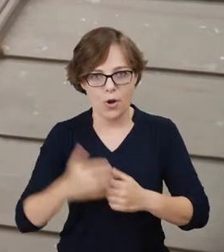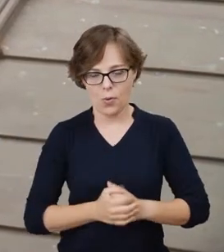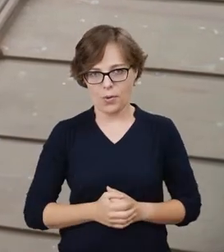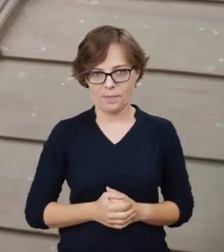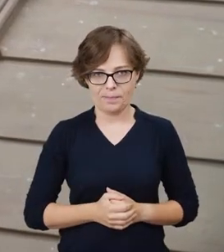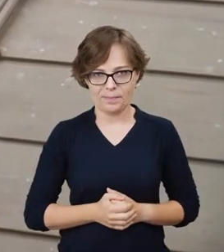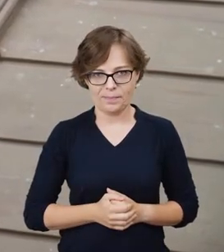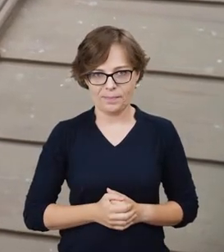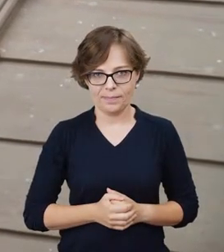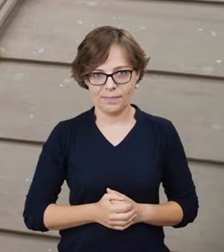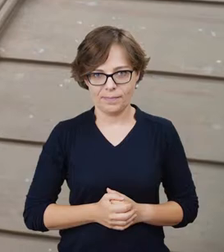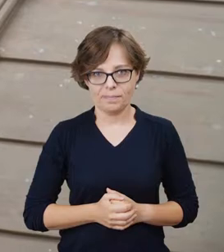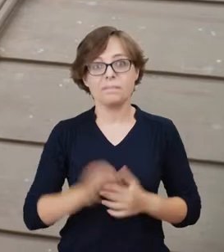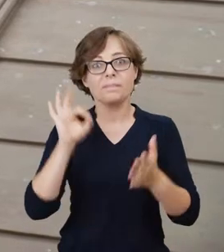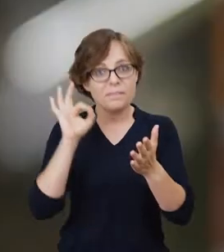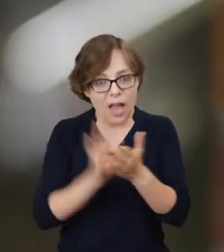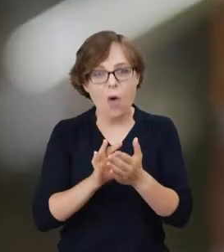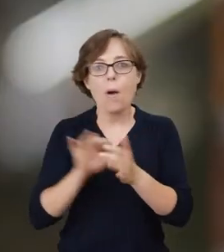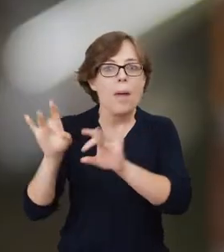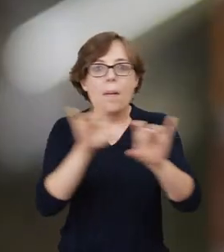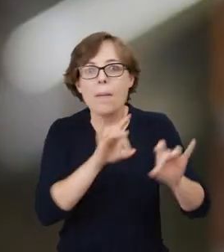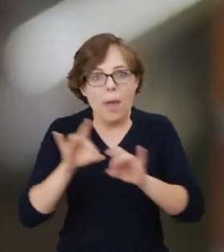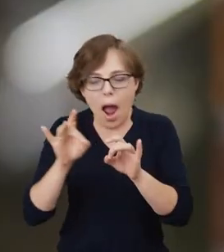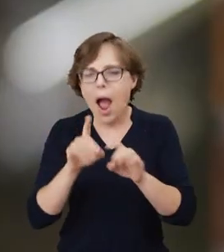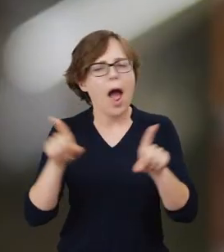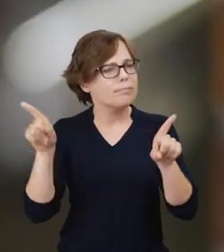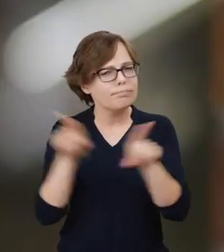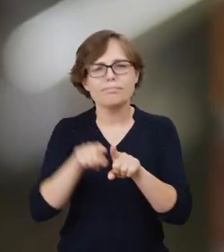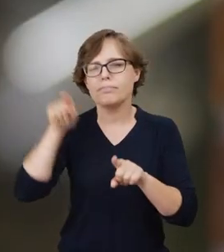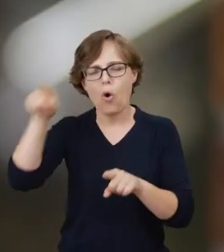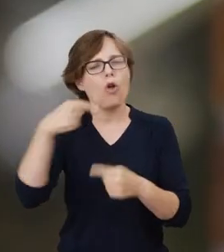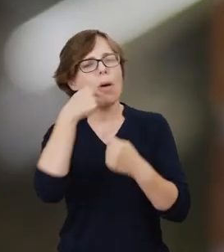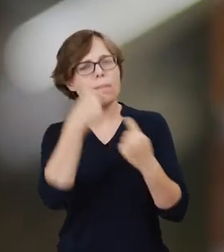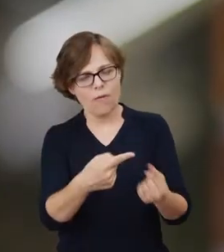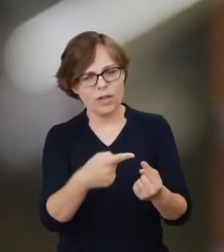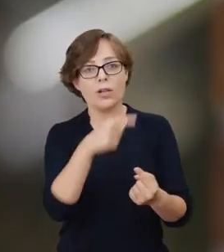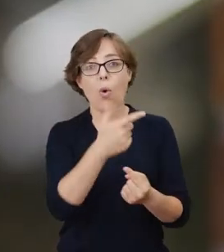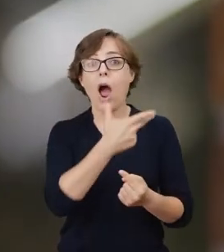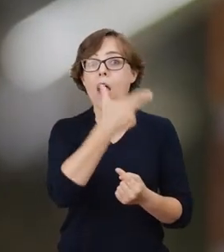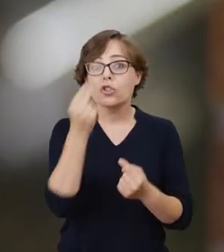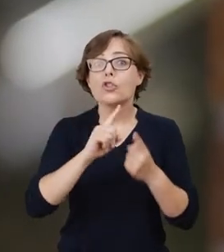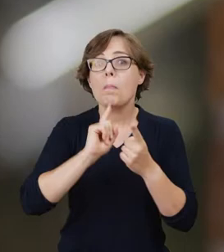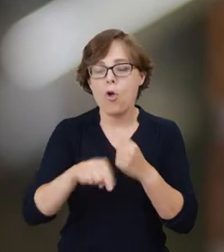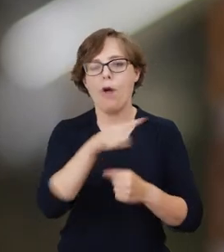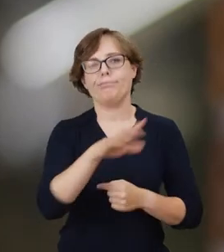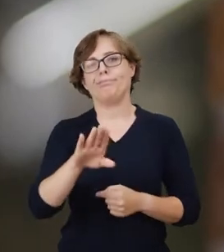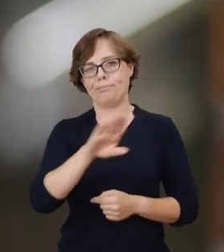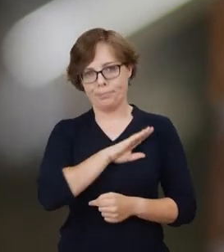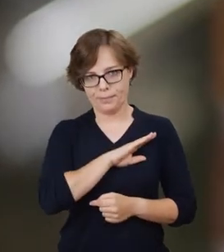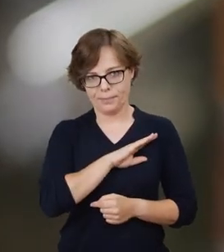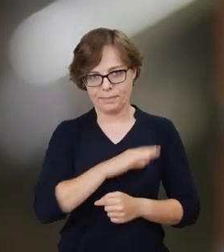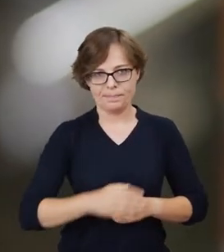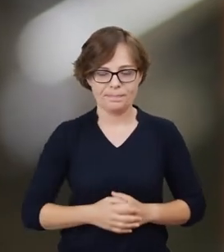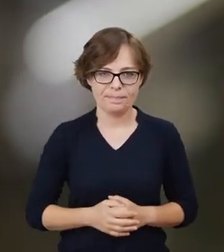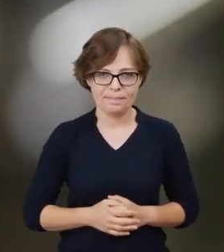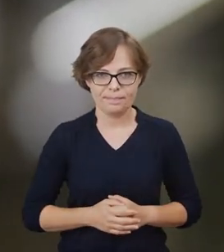Krakowie i opowiadał o tym fakcie mieszkańcom Grodu Krakowskiego. I w efekcie, zgodnie z przepowiednią Czarnej